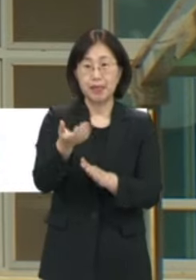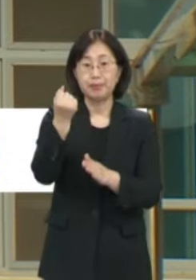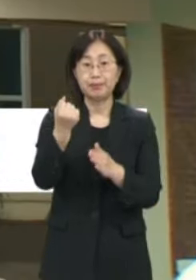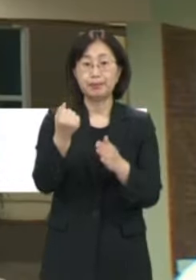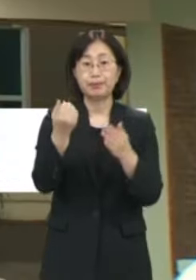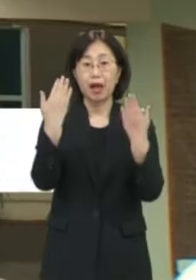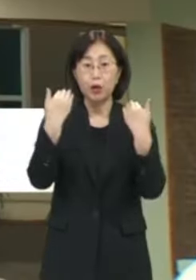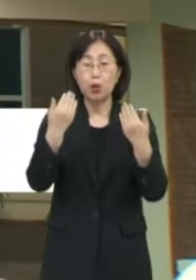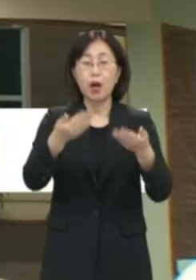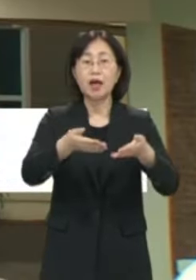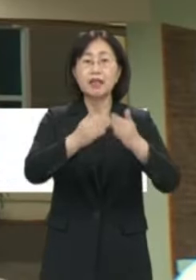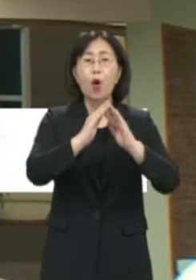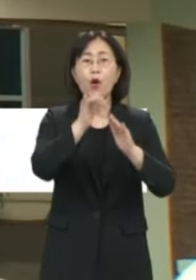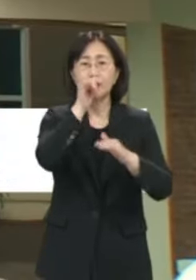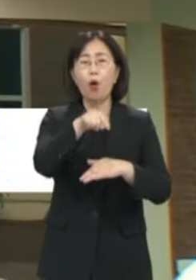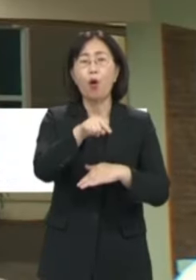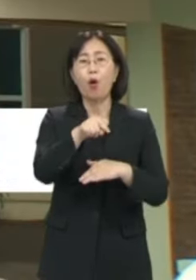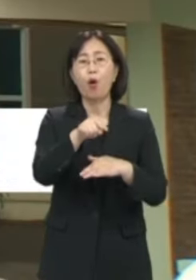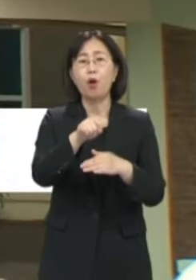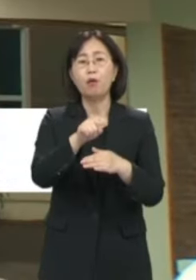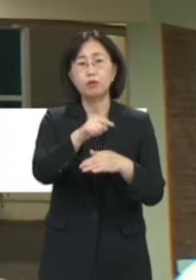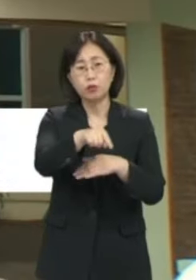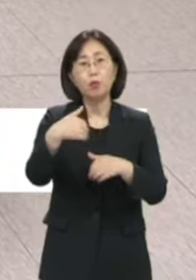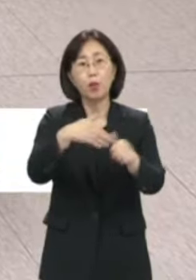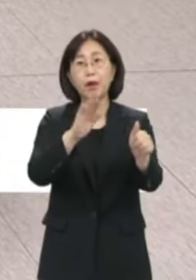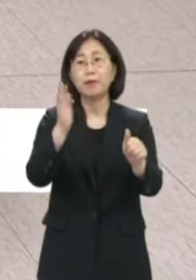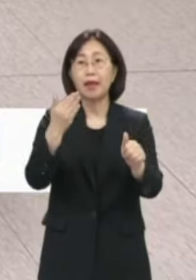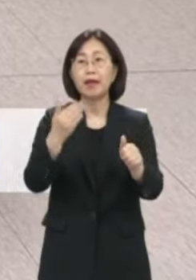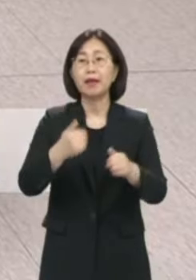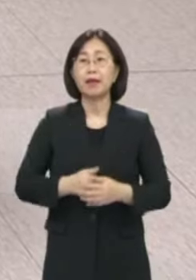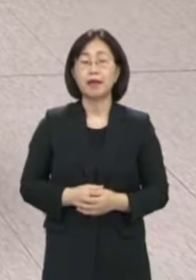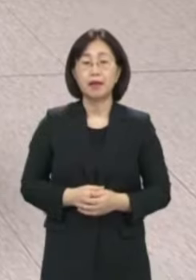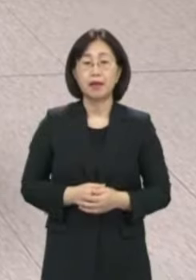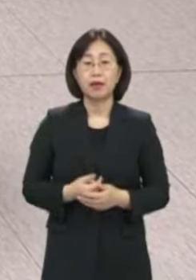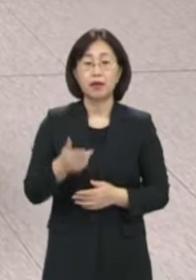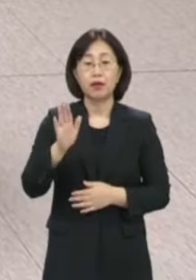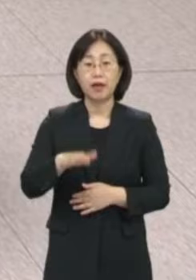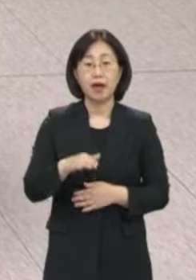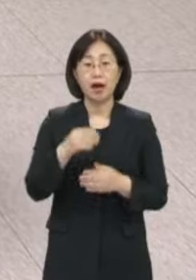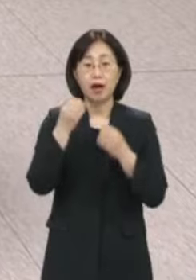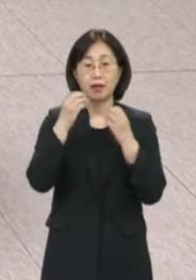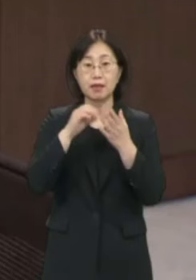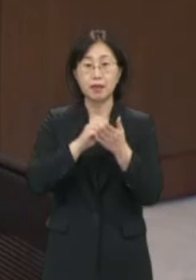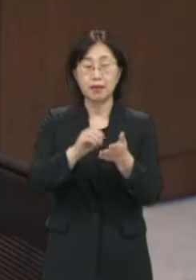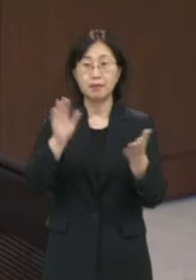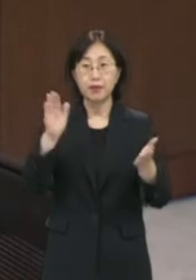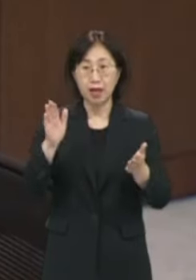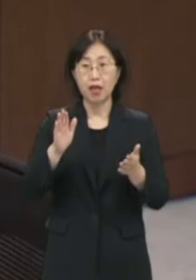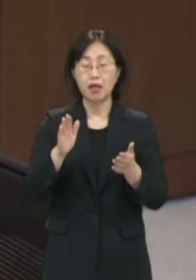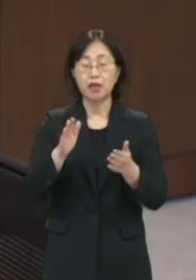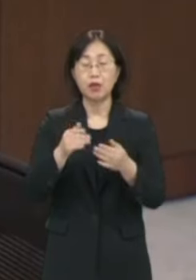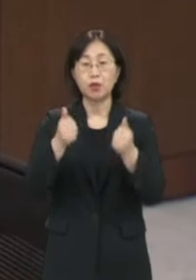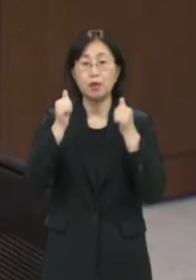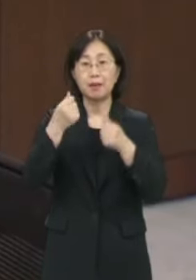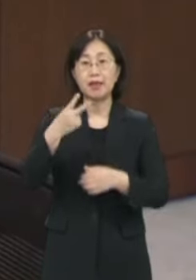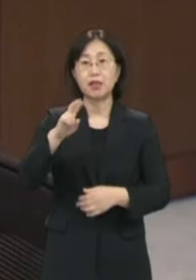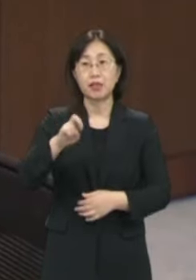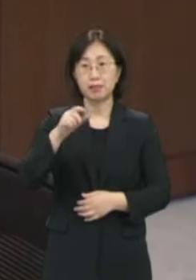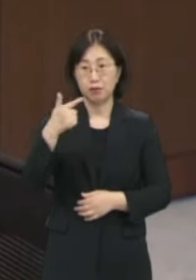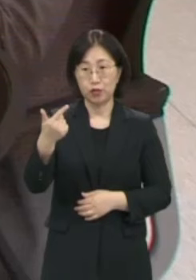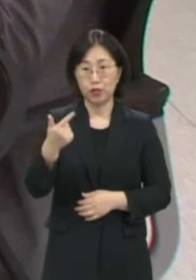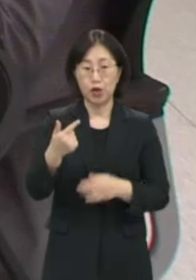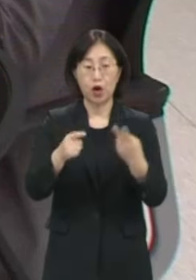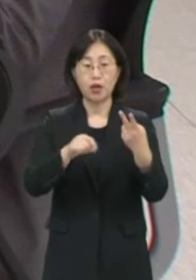등 대체 시설이 마련돼 있기 때문입니다. 다만 올해 예지중고 신입생들이 졸업하는 오는 2026년